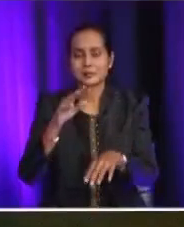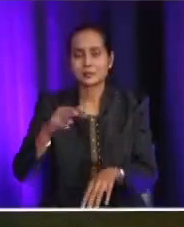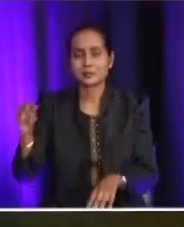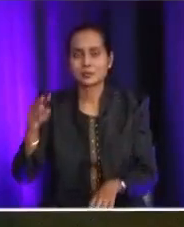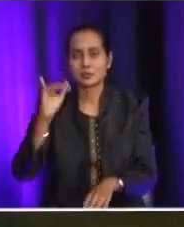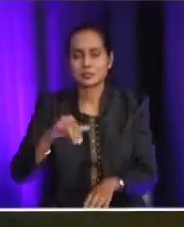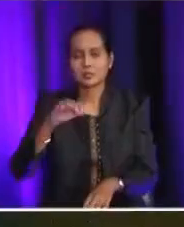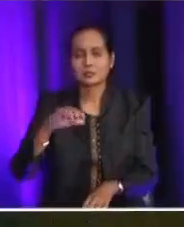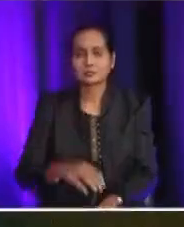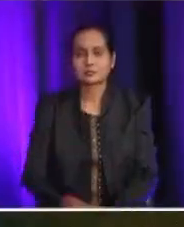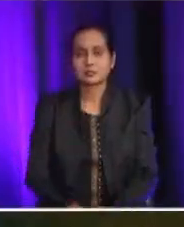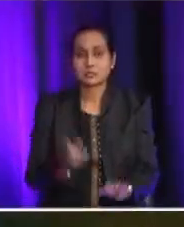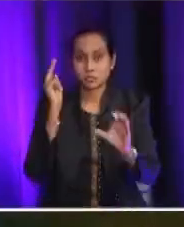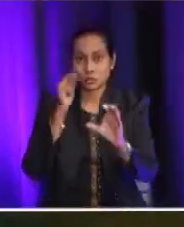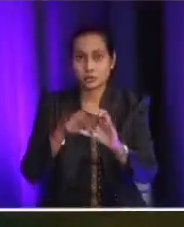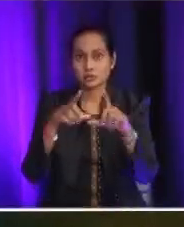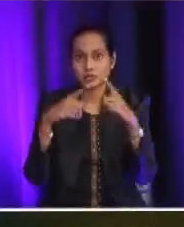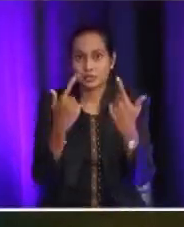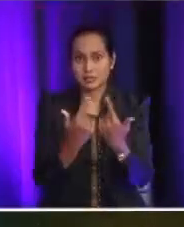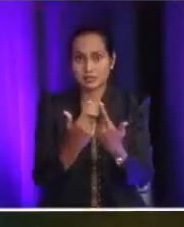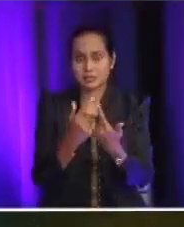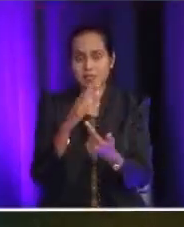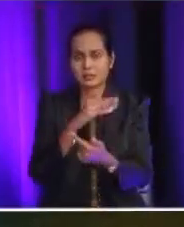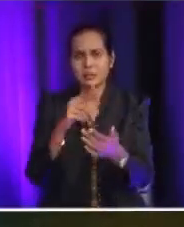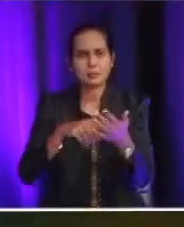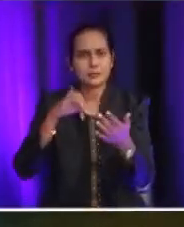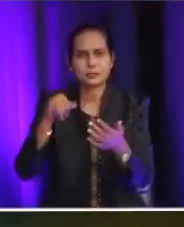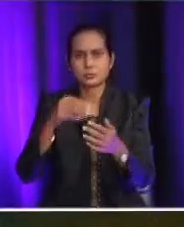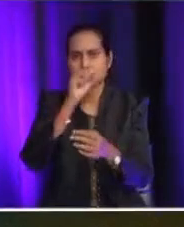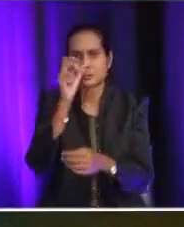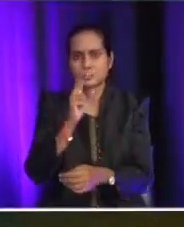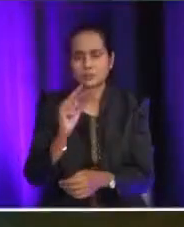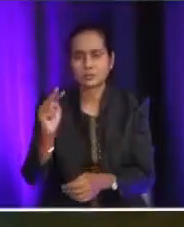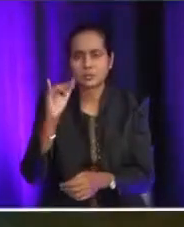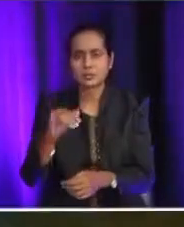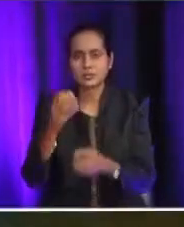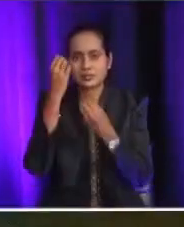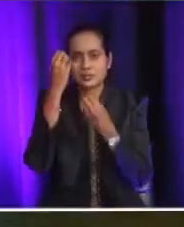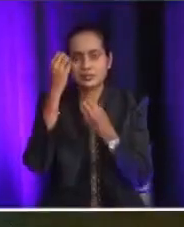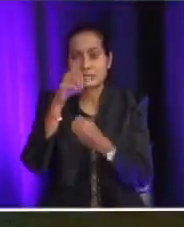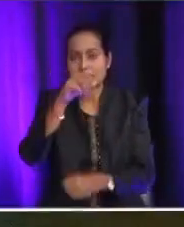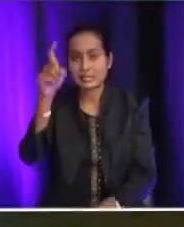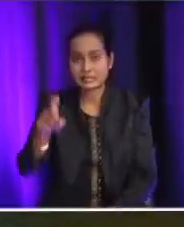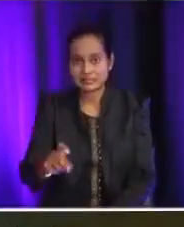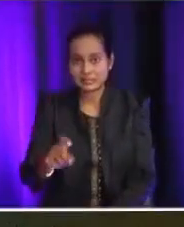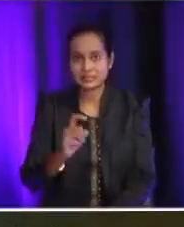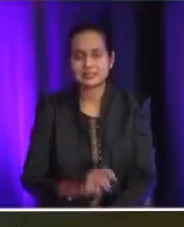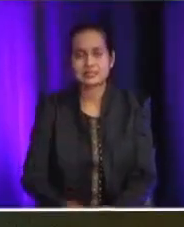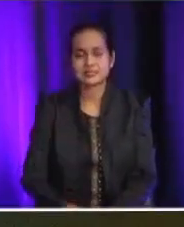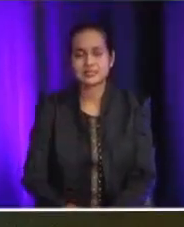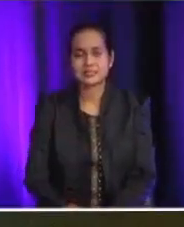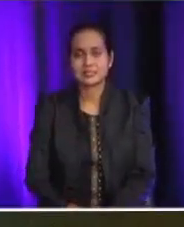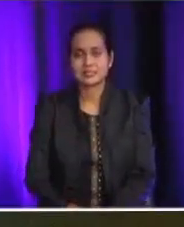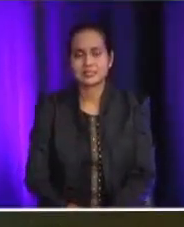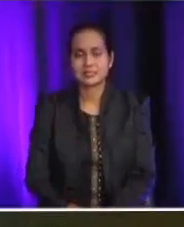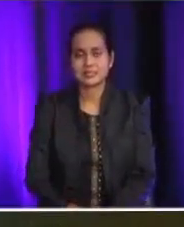yang mana mengambil bahagian dalam apa saja soalan yang cikgu berikan kepada mereka sepanjang kita punya mata pelajaran